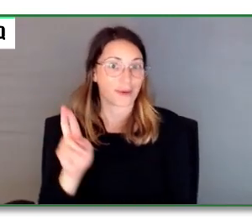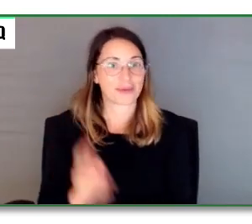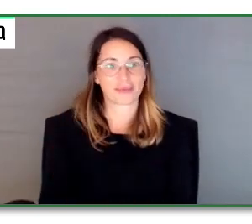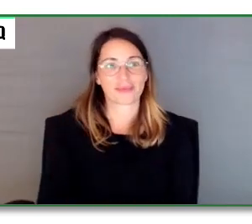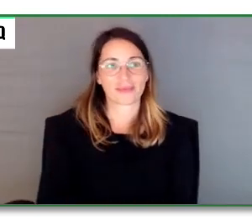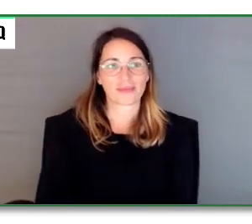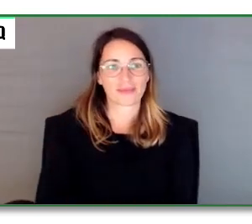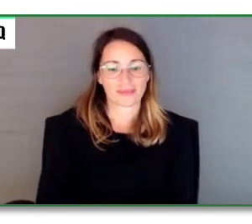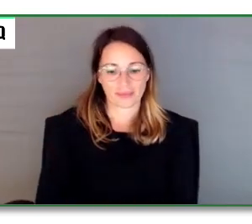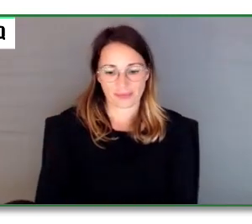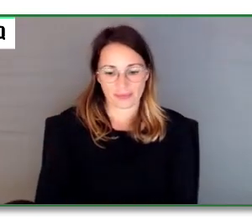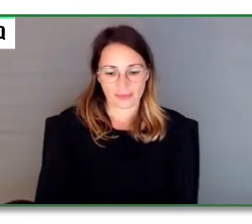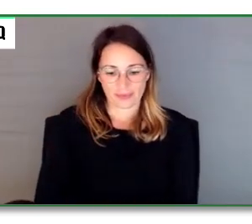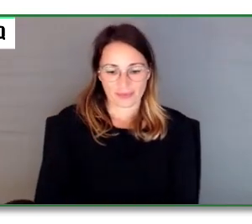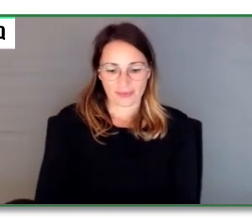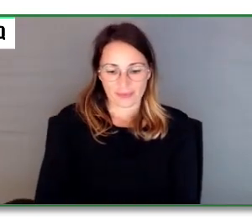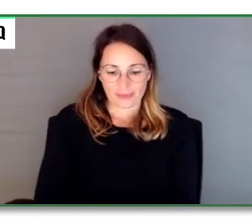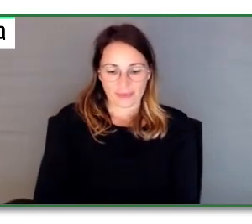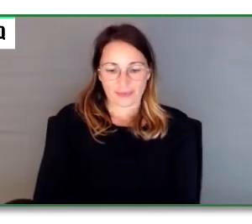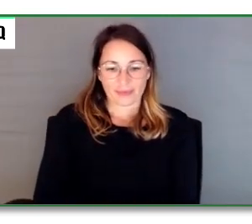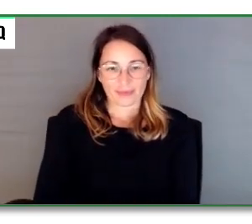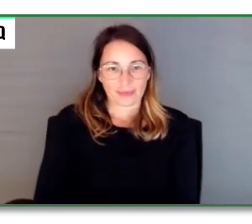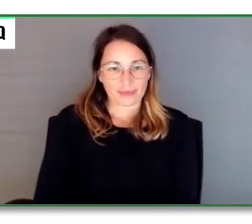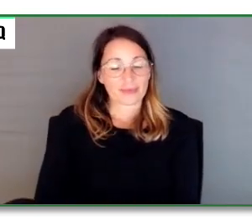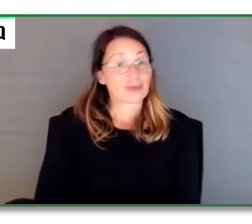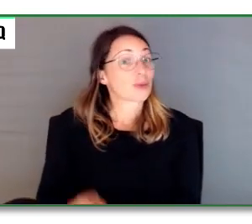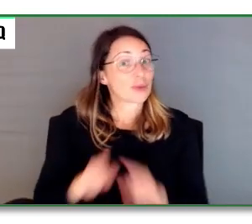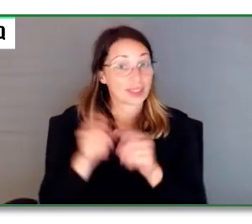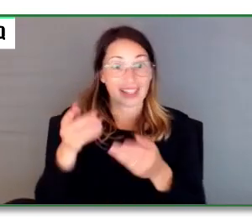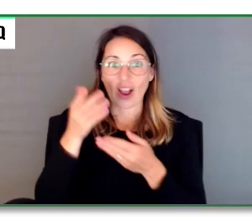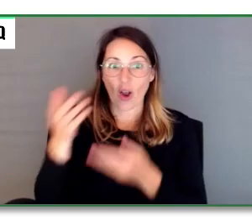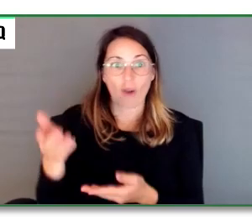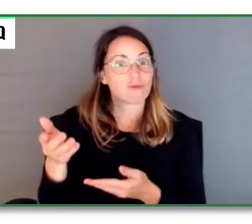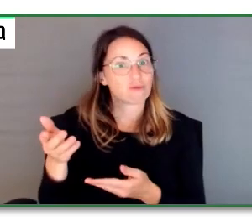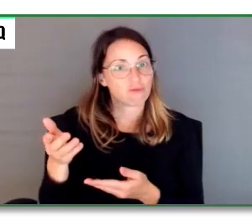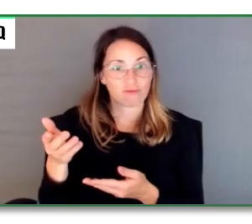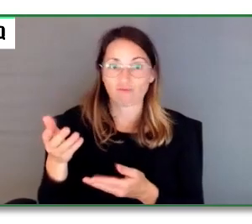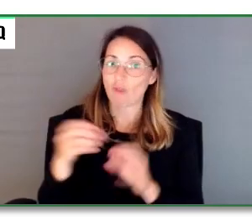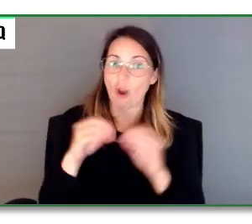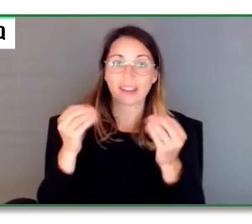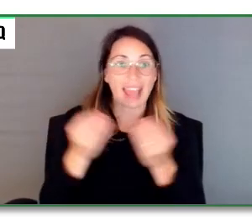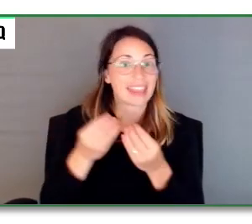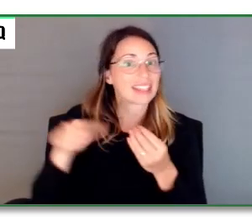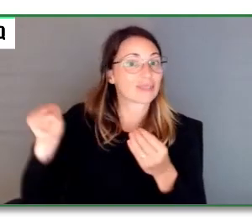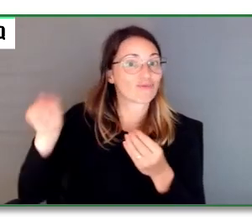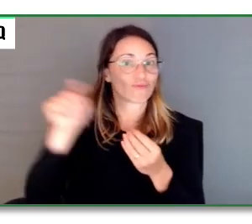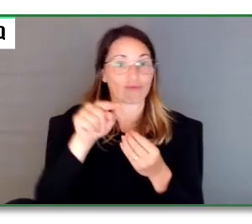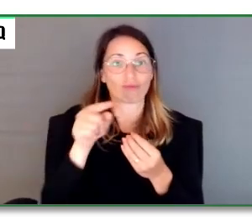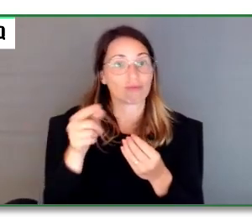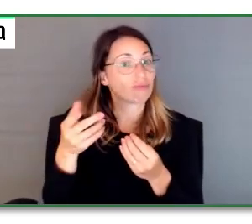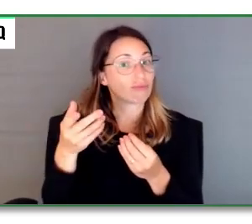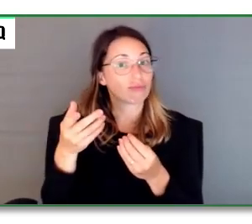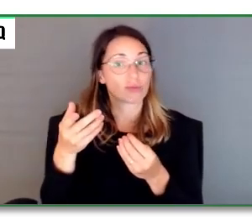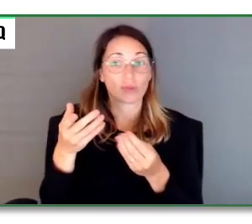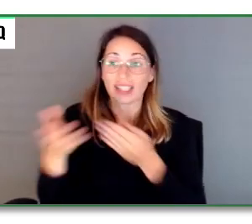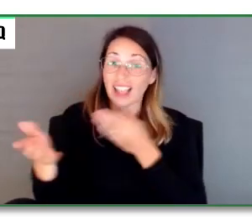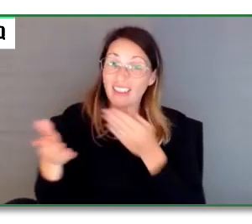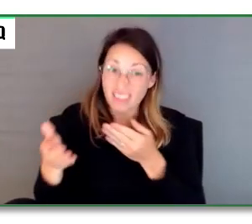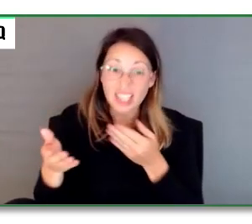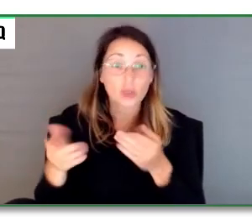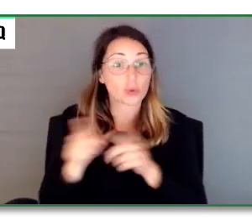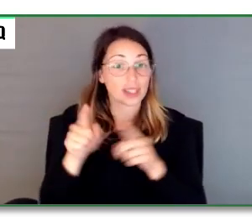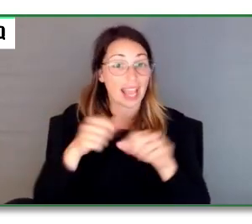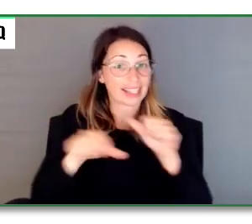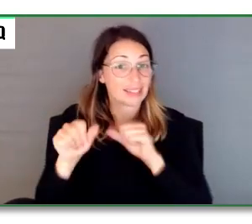Et on offre donc cela à des organismes qui offrent des services et des activités de plein air, comme les